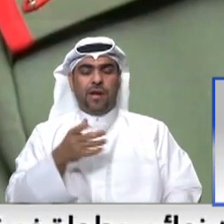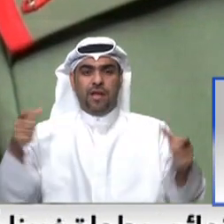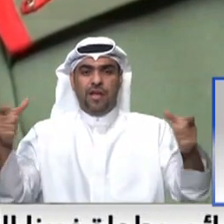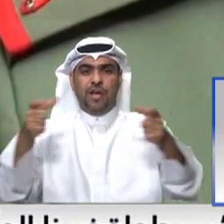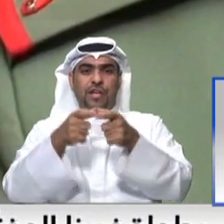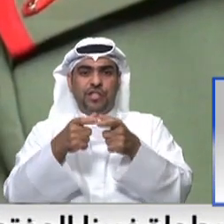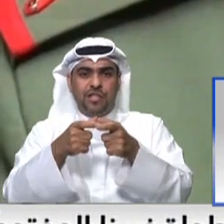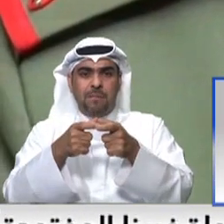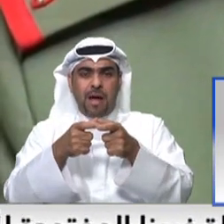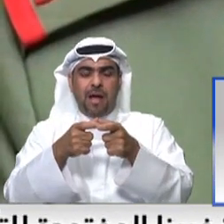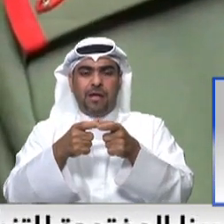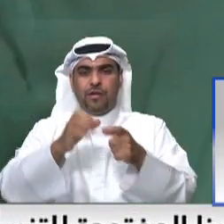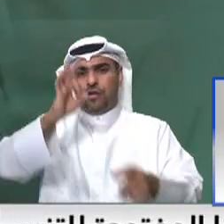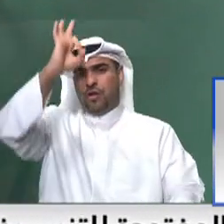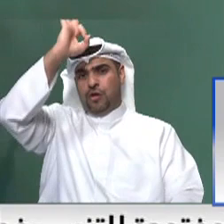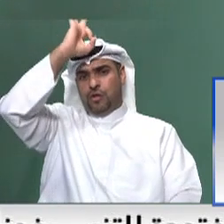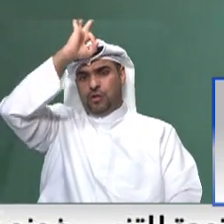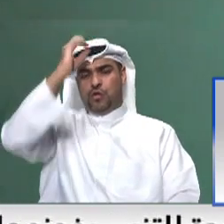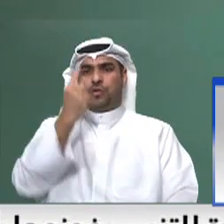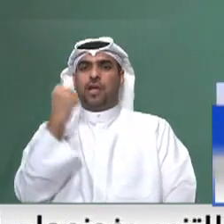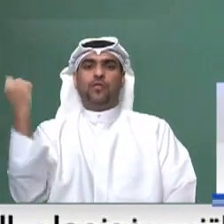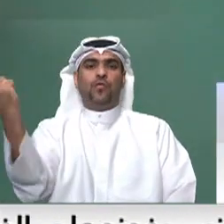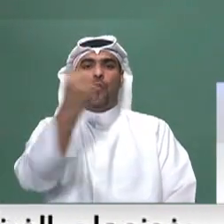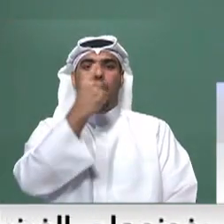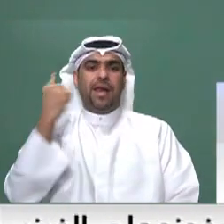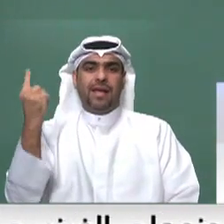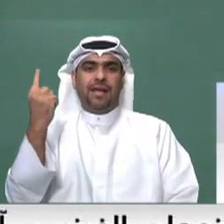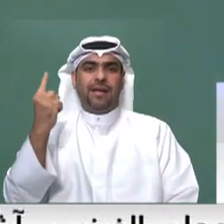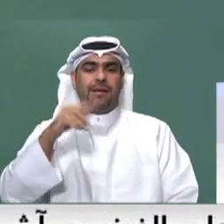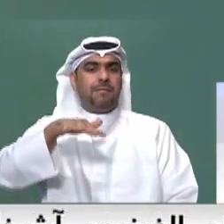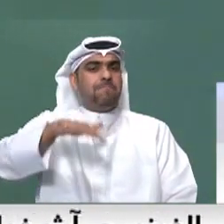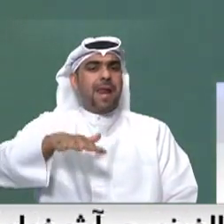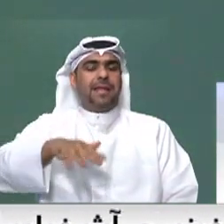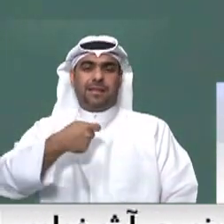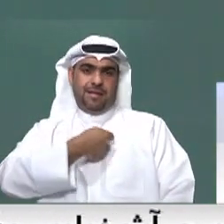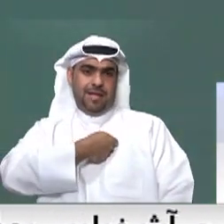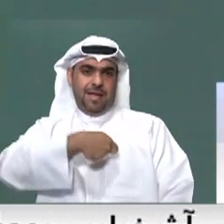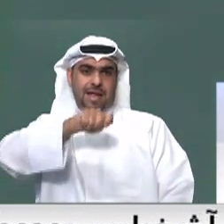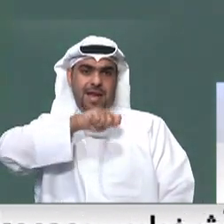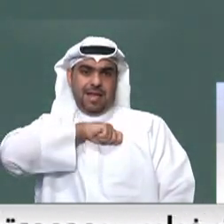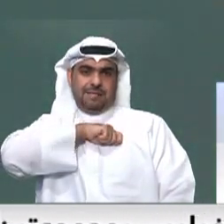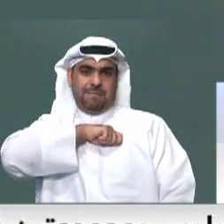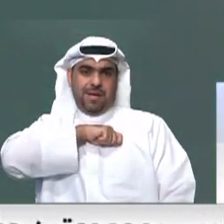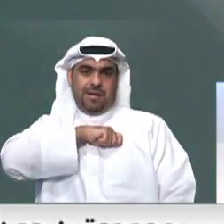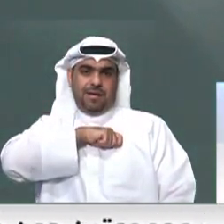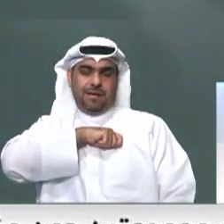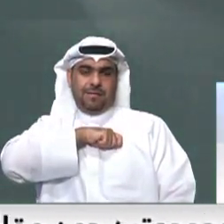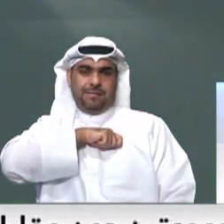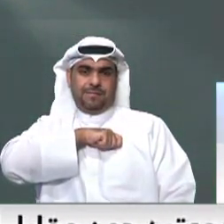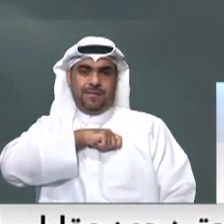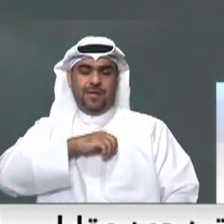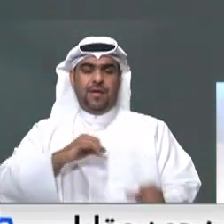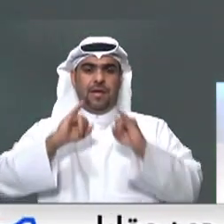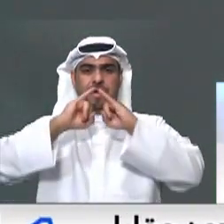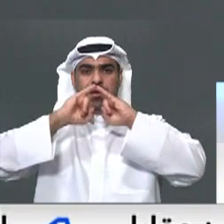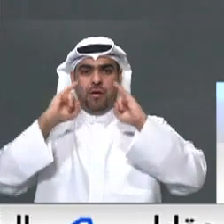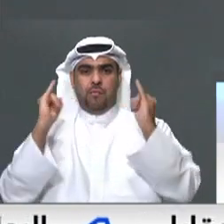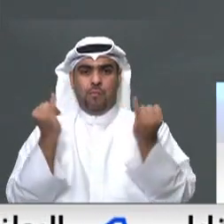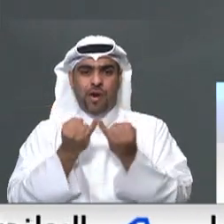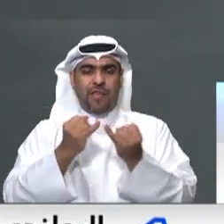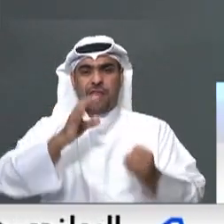لحضور المؤتمر السنوي لمنظمة أفييب، المنظمة التي